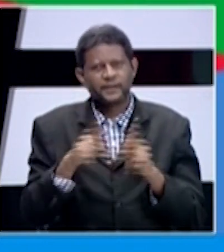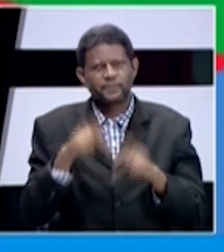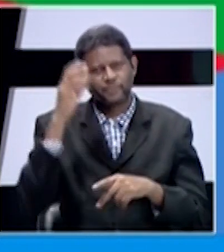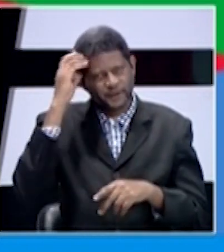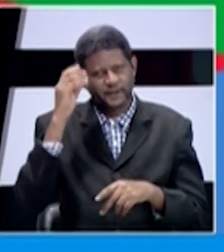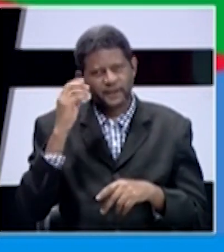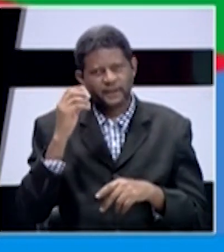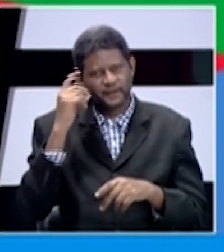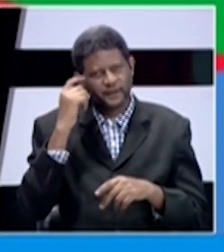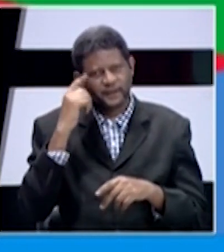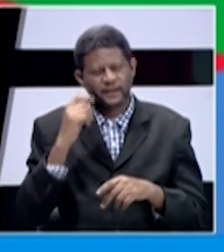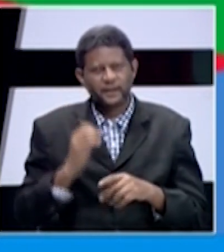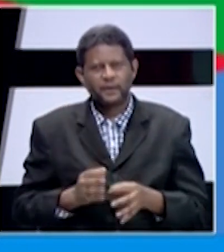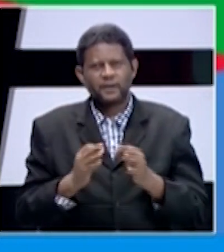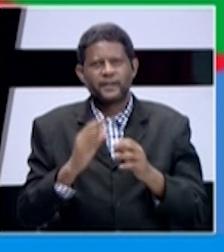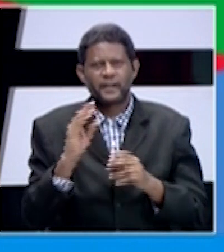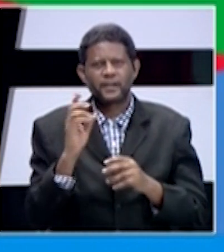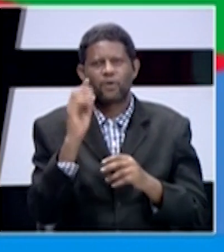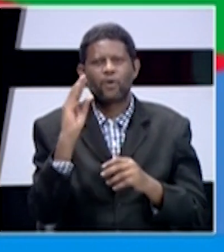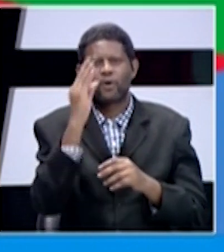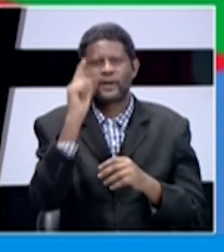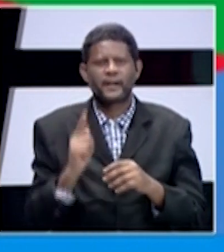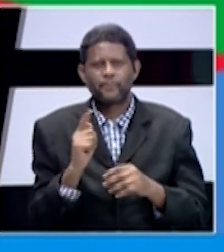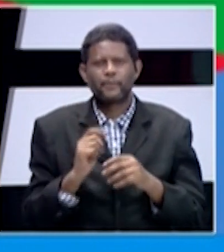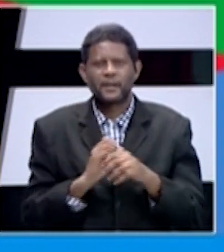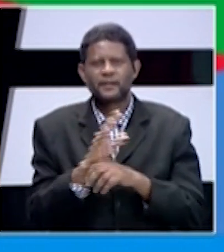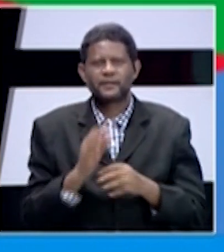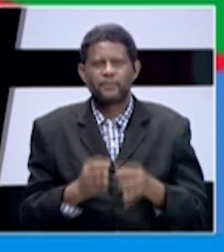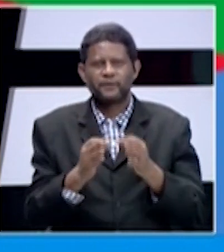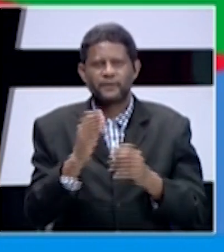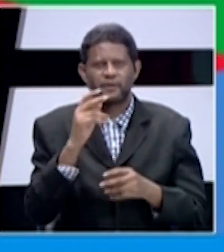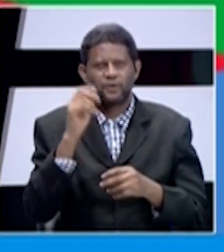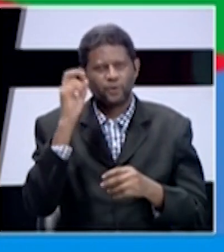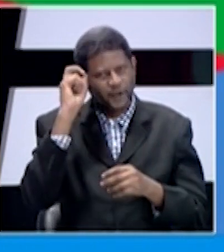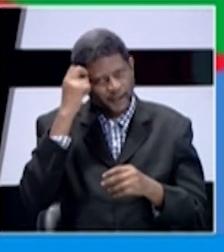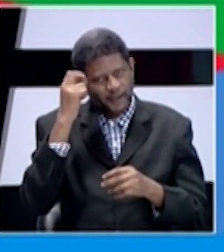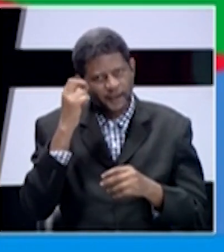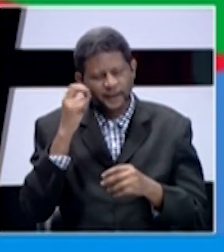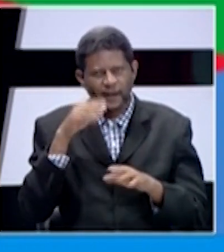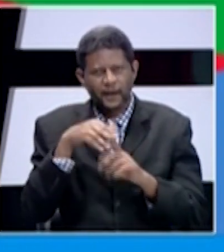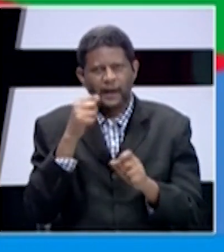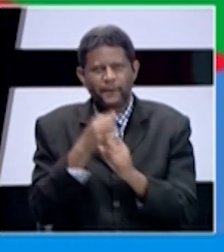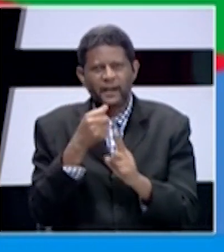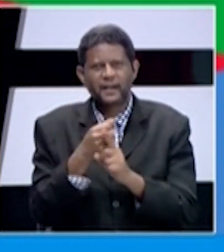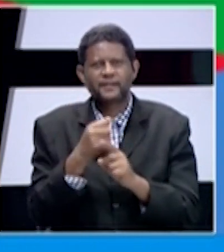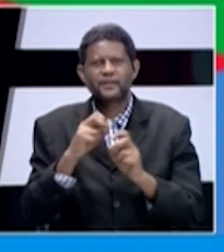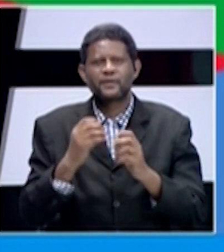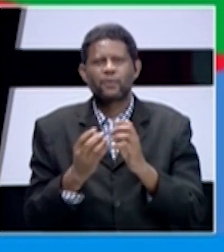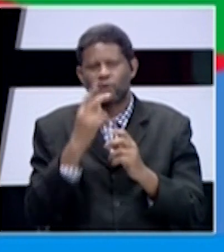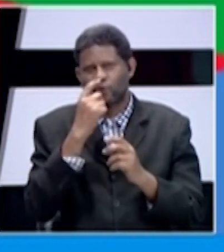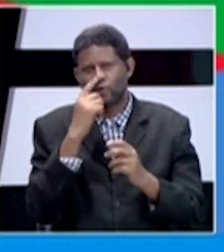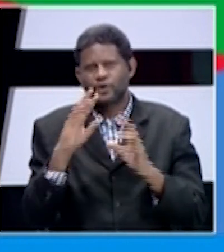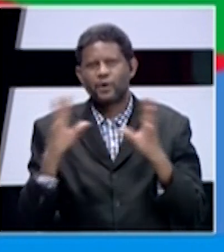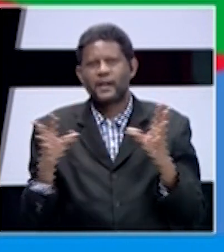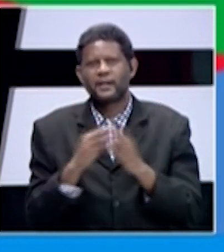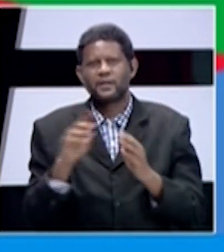ابزا محرالفو نا يوهانا ملختي كم زبلو حوحات ابقال سيزبتات تمكرو زوهله لوودب سلاز هنا ابغون